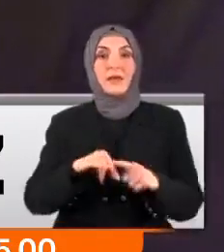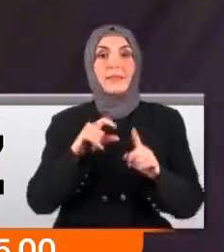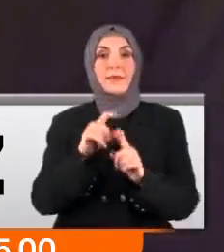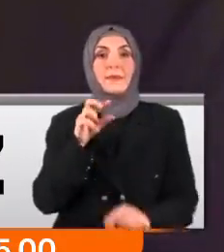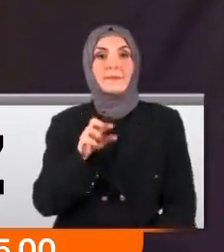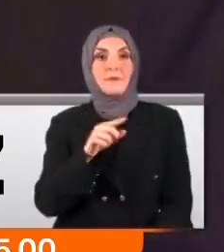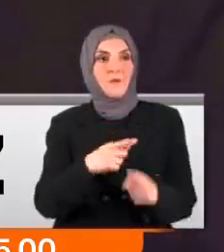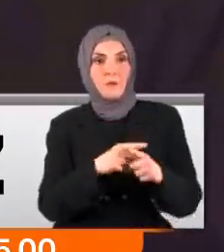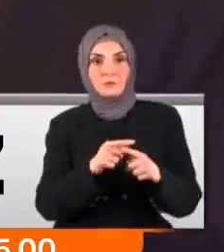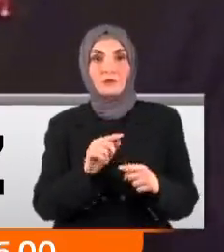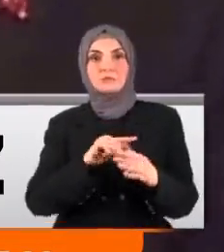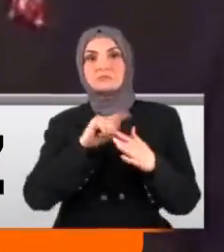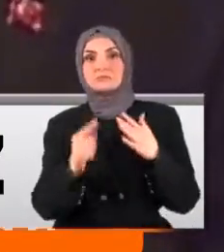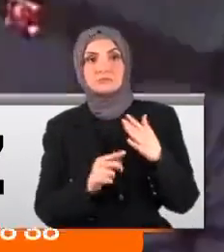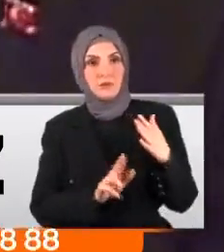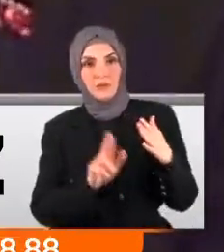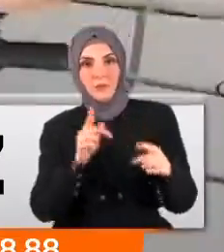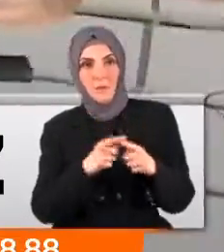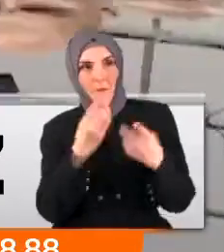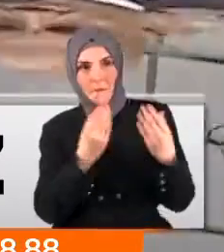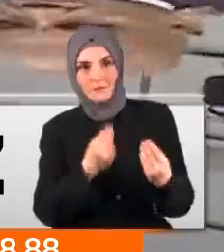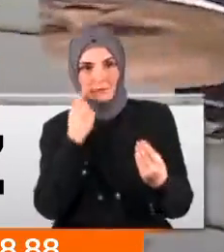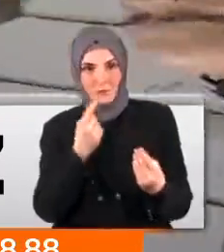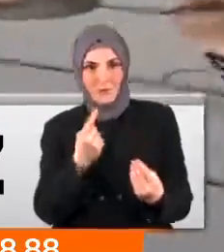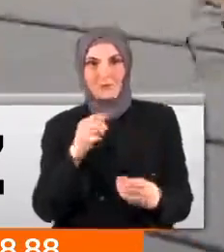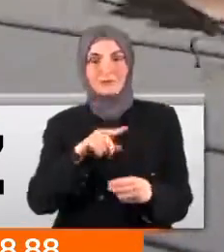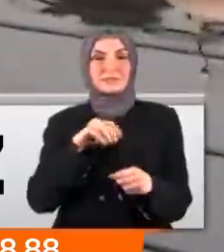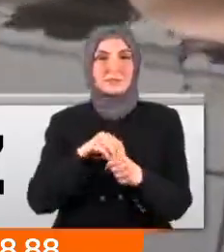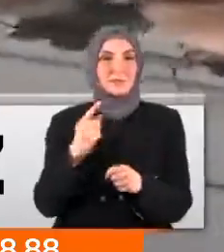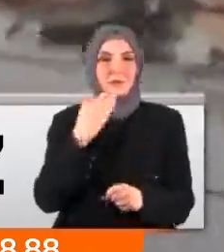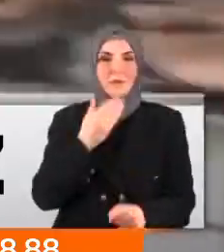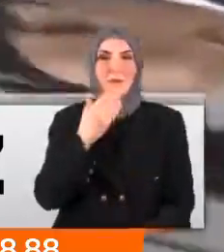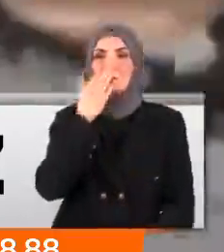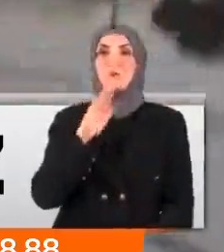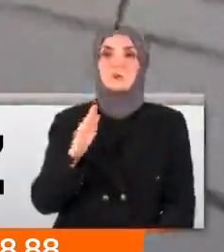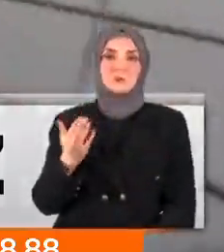hala tek bir cümle etmemesi dikkat çekti.